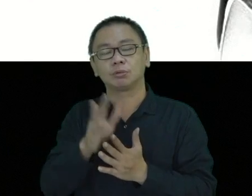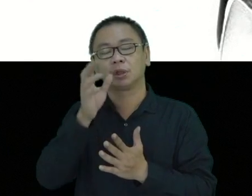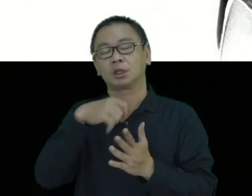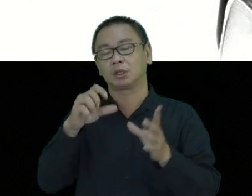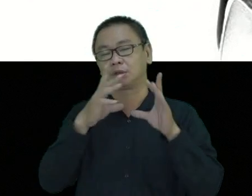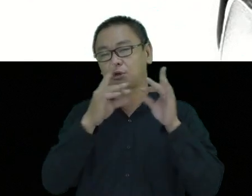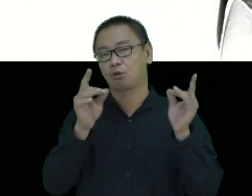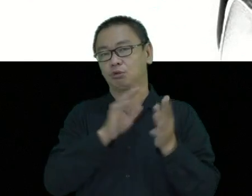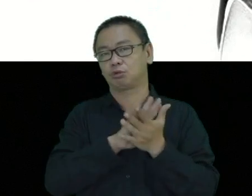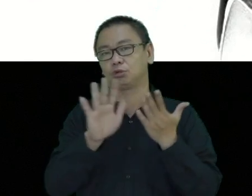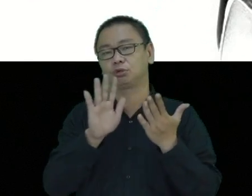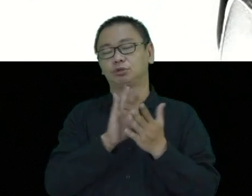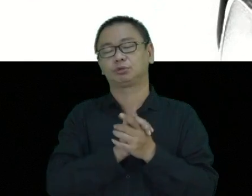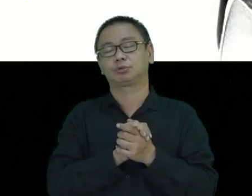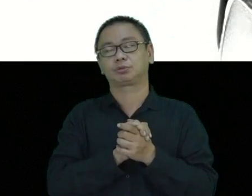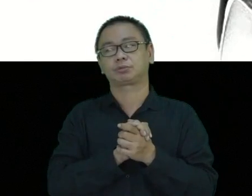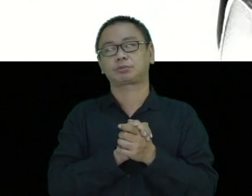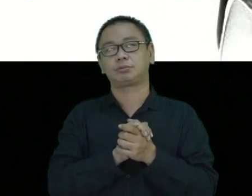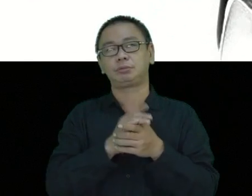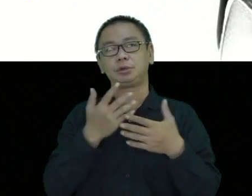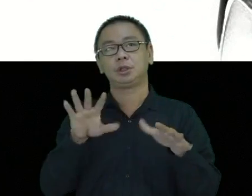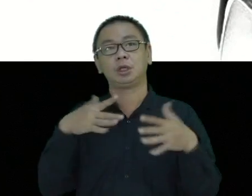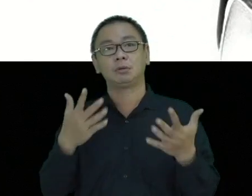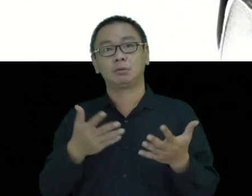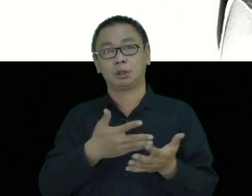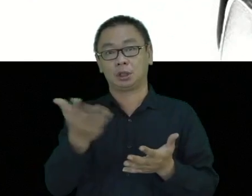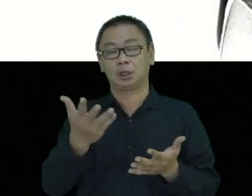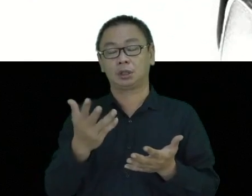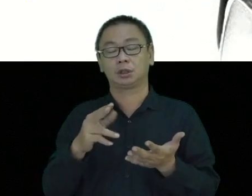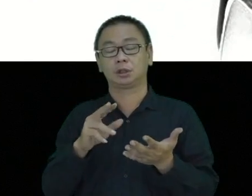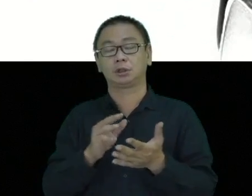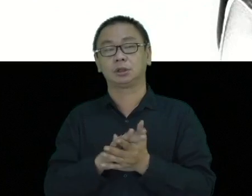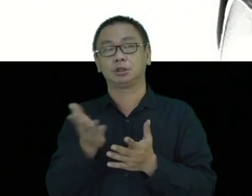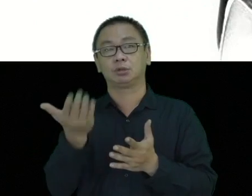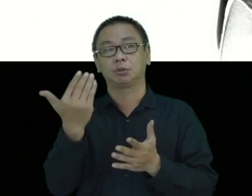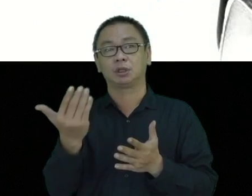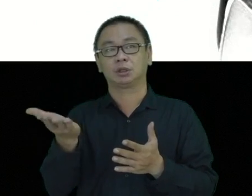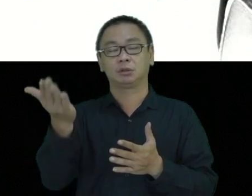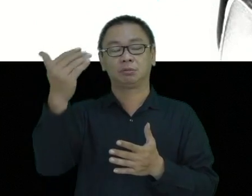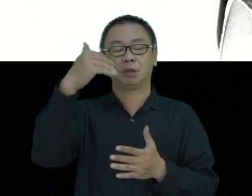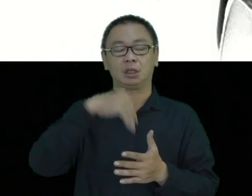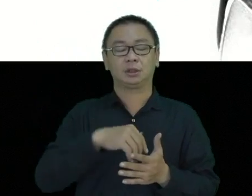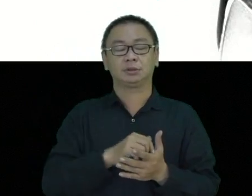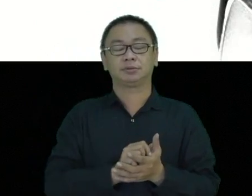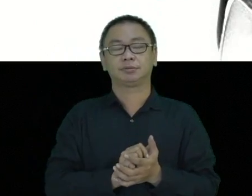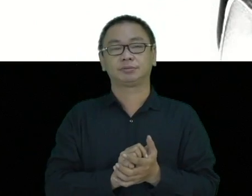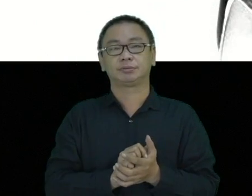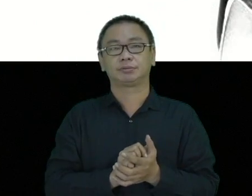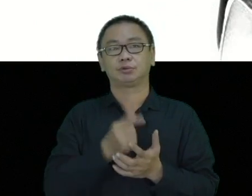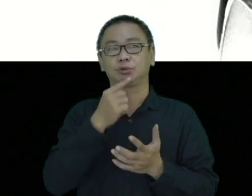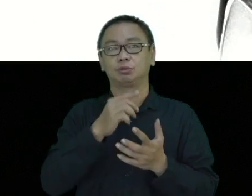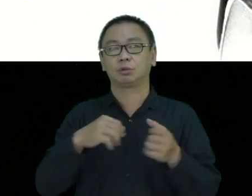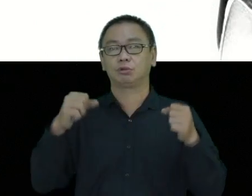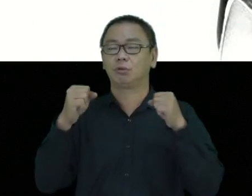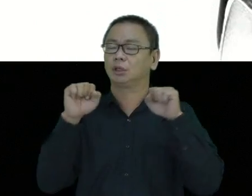Kudus. Supaya apa? Mereka dihidupkan kembali dan mereka dapat menguasai akan situasi,